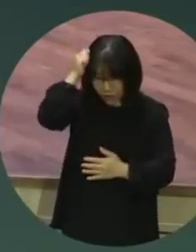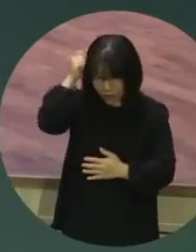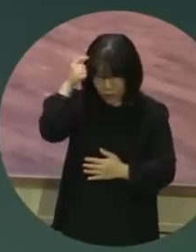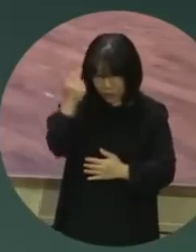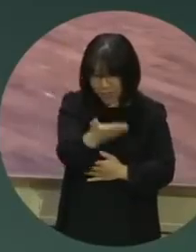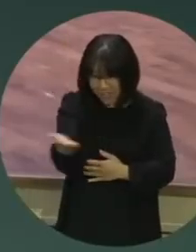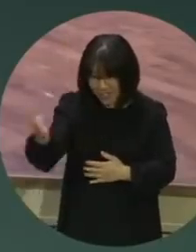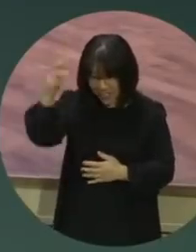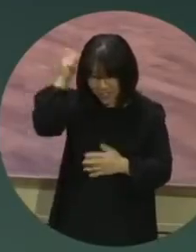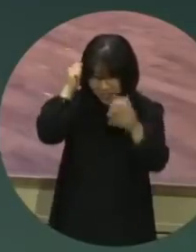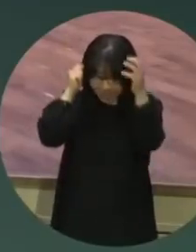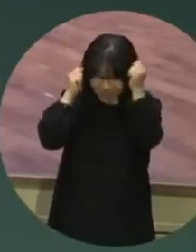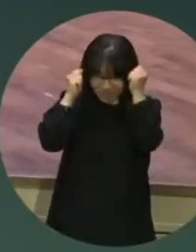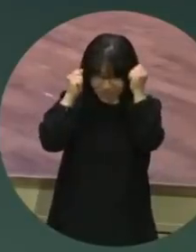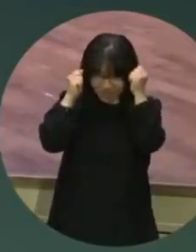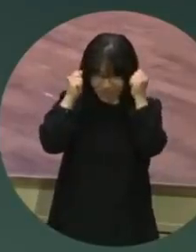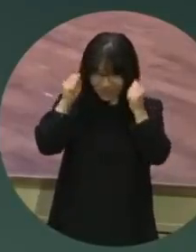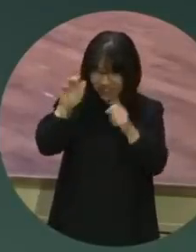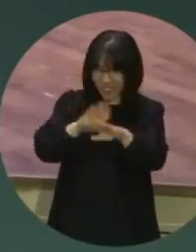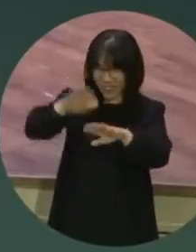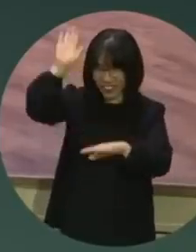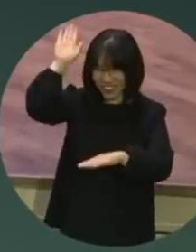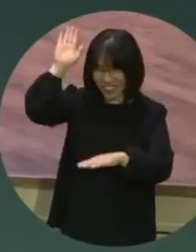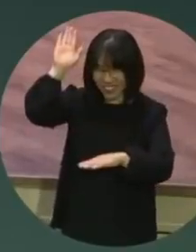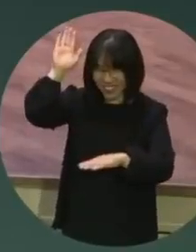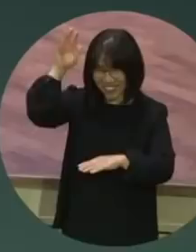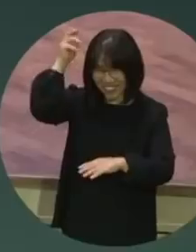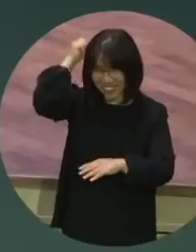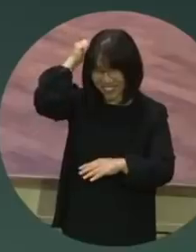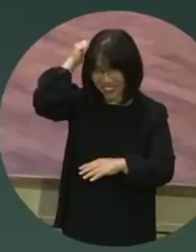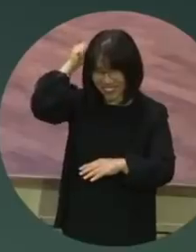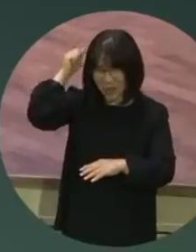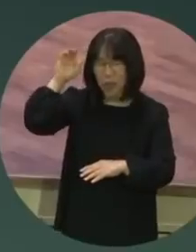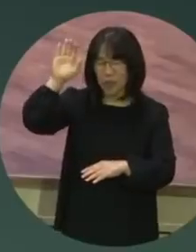암송했습니까? 암송했다! 손 들어보시오. 얼마나 했는가.